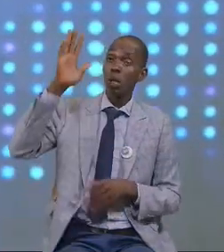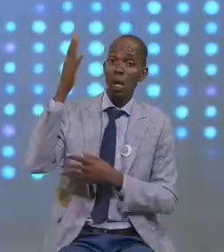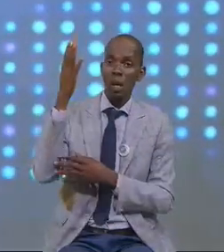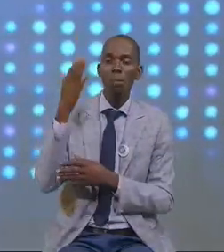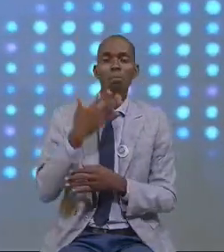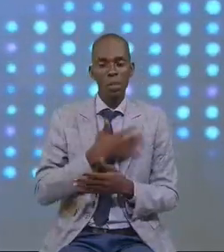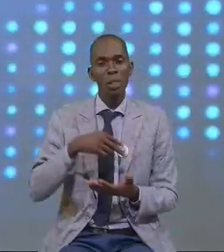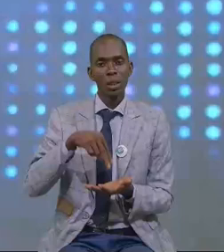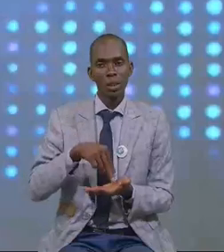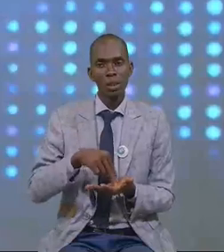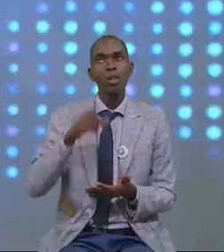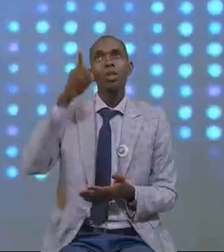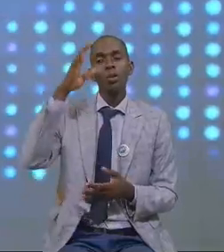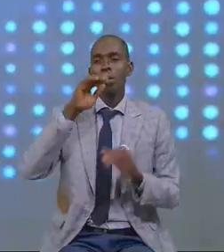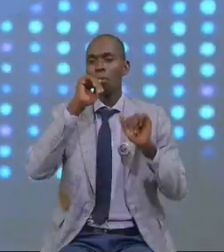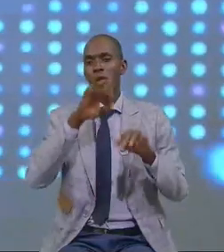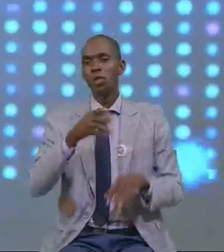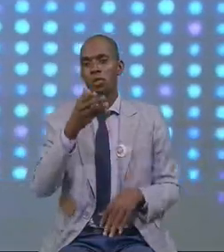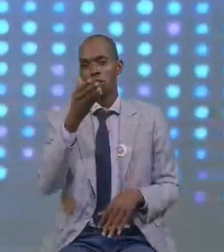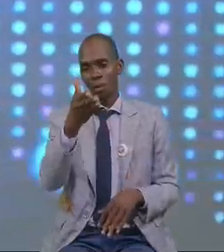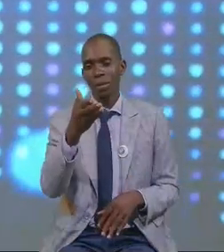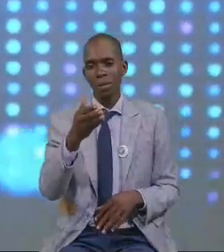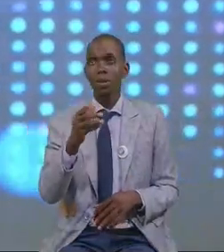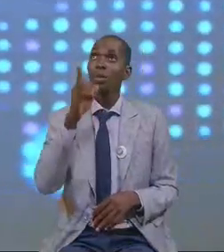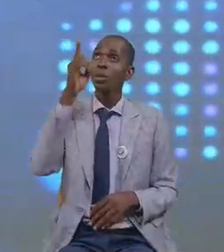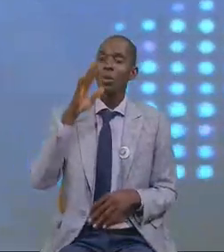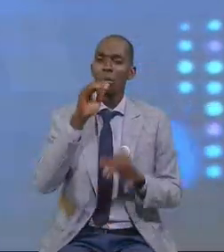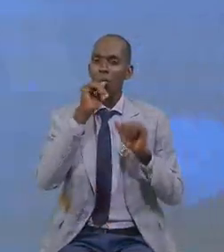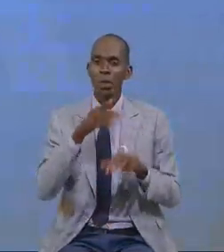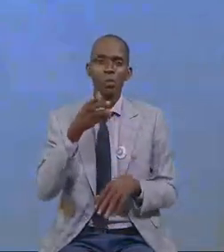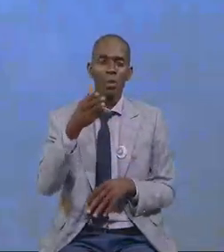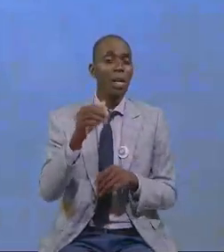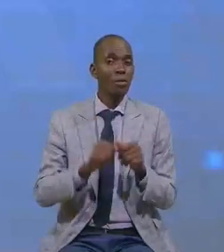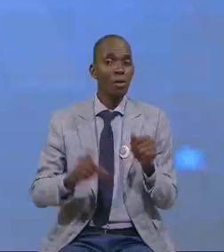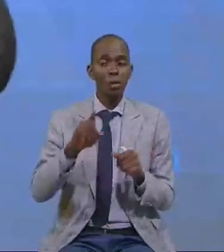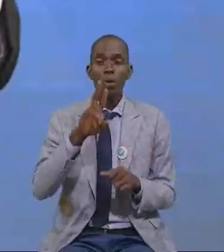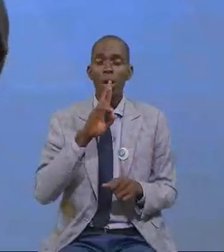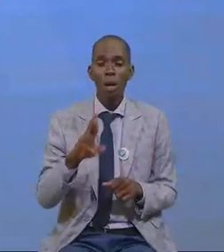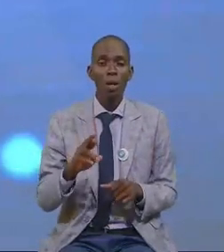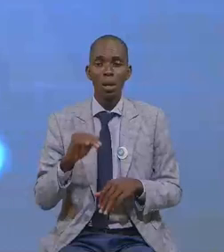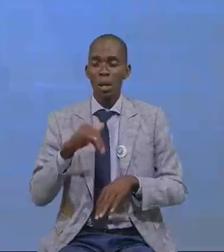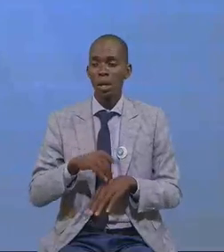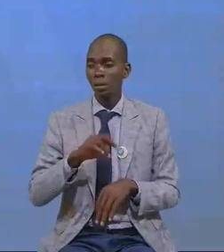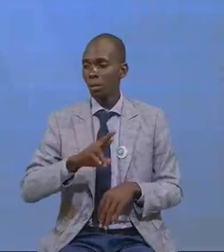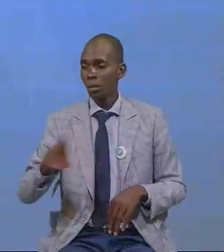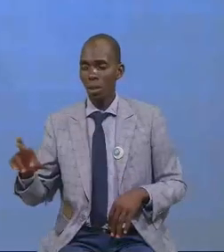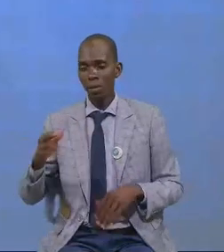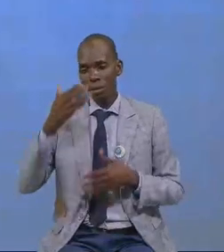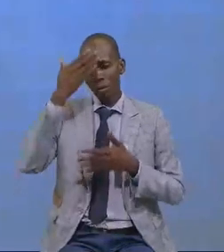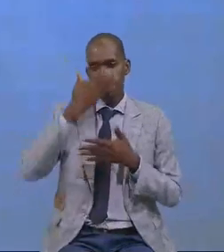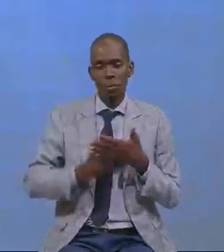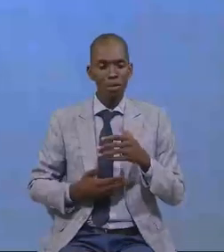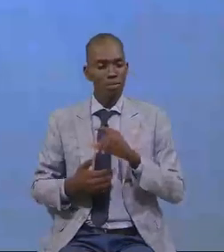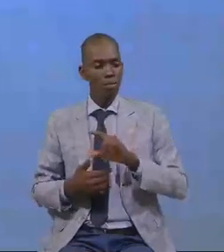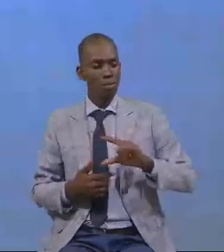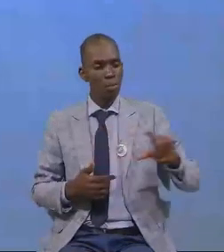vous bénisse. Que le Seigneur vous bénisse. Qu'il vous bénisse là-bas. Où que vous soyez. À ma gauche, à ma droite et